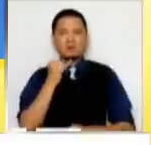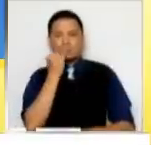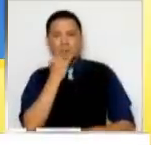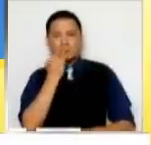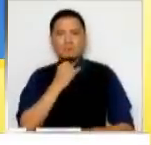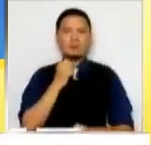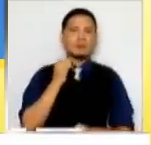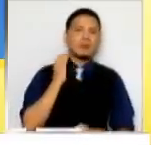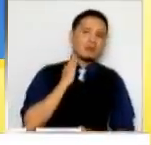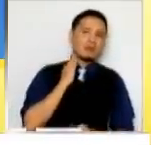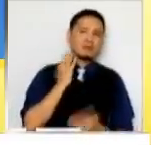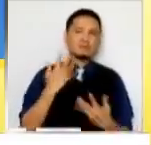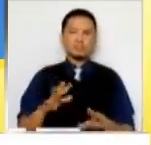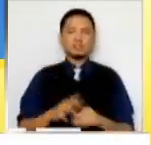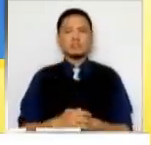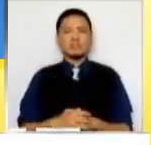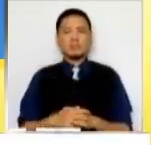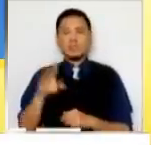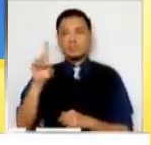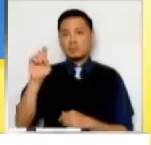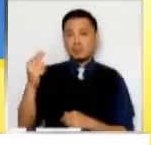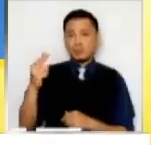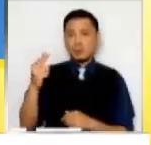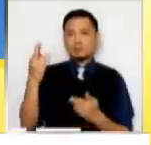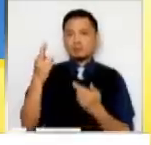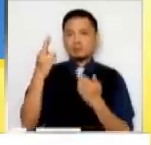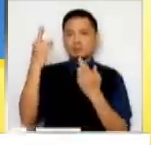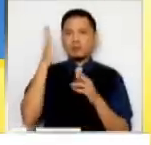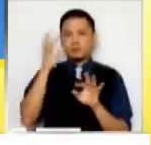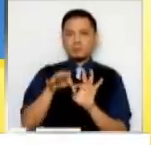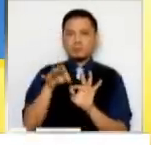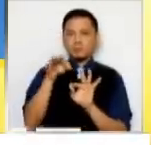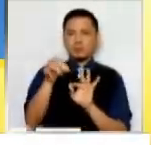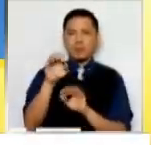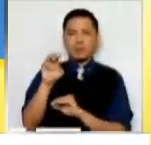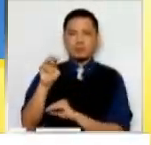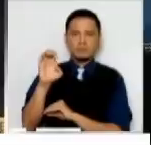sa extension ng MECQ sa NCR Plus bubble.